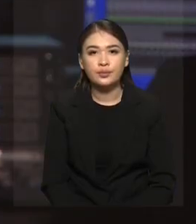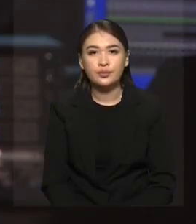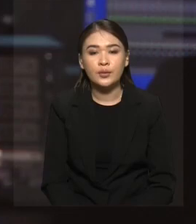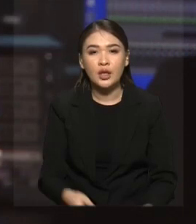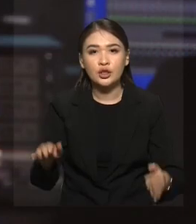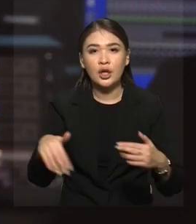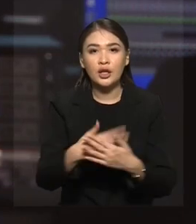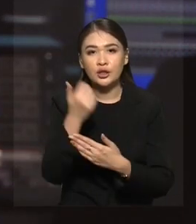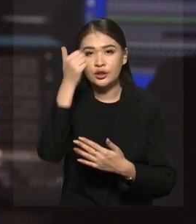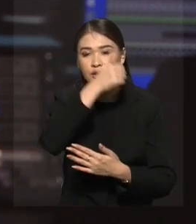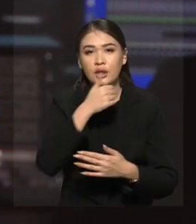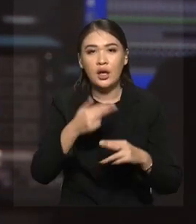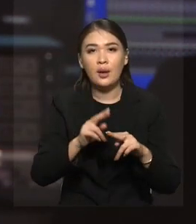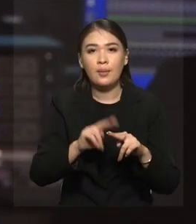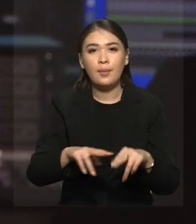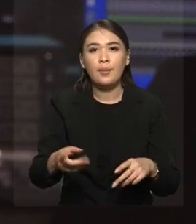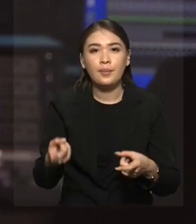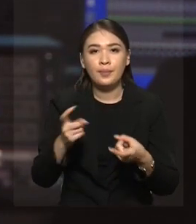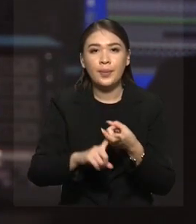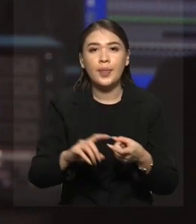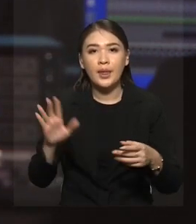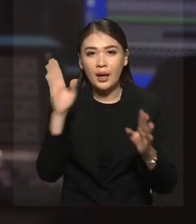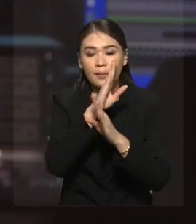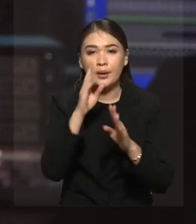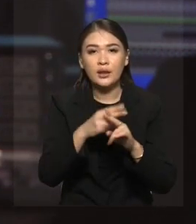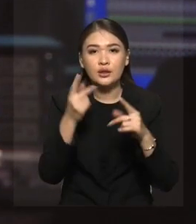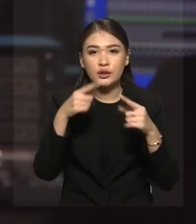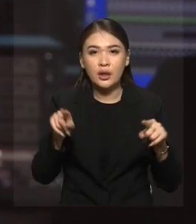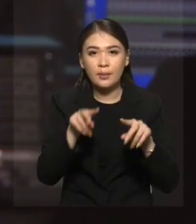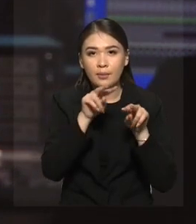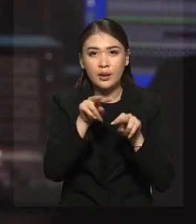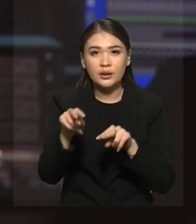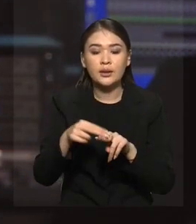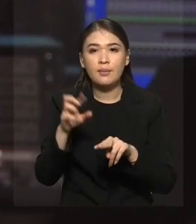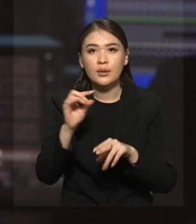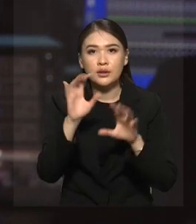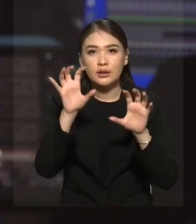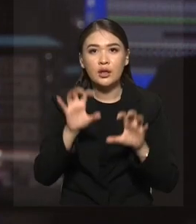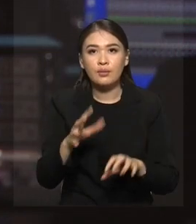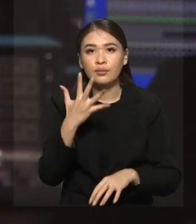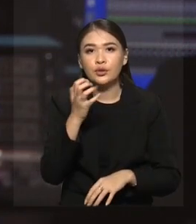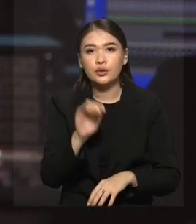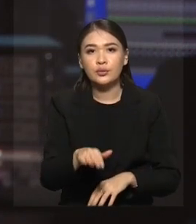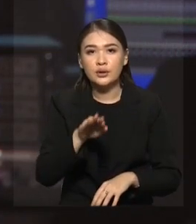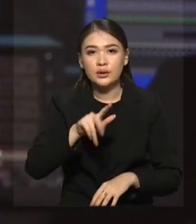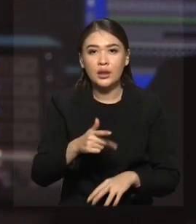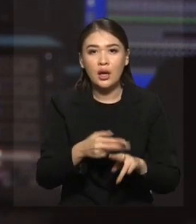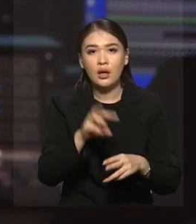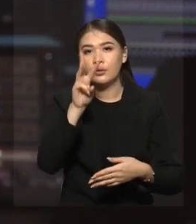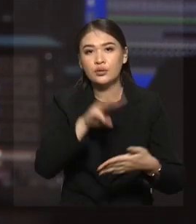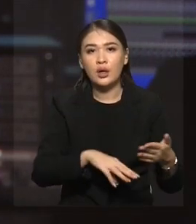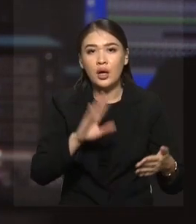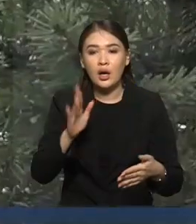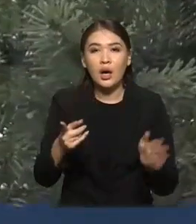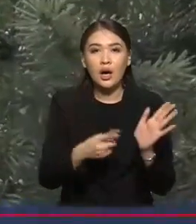Жаңа жыл қарсаңында табиғат қорғау мамандары шыршаларды бақылауға алды. Оларды заңсыз кескендерге 500 мың теңгеге дейін айыппұл